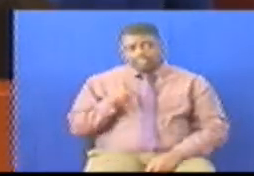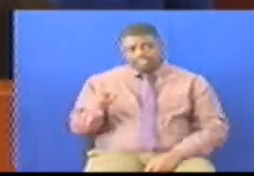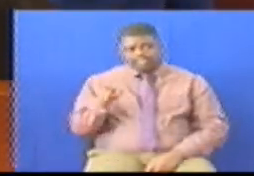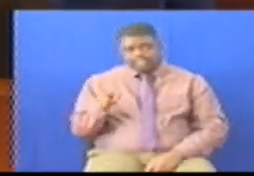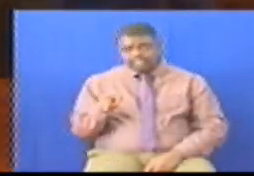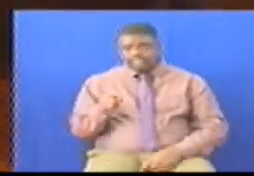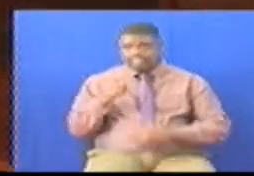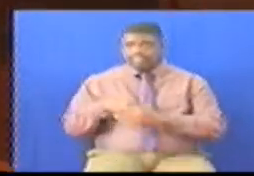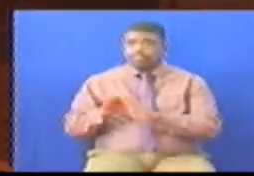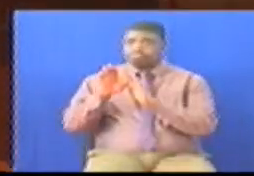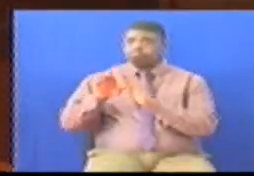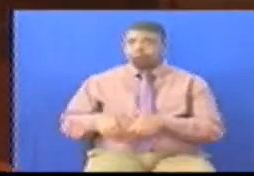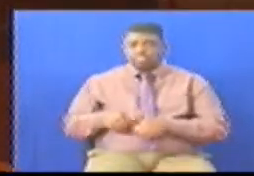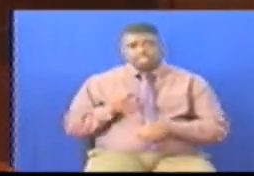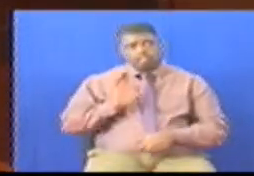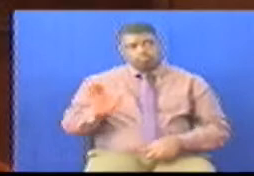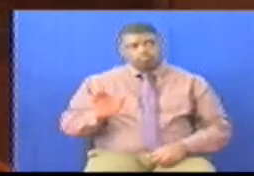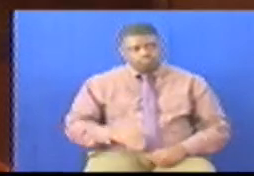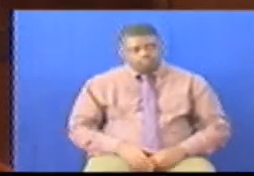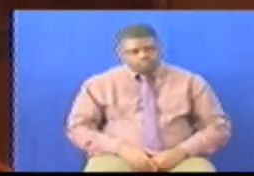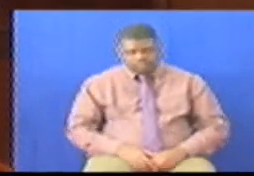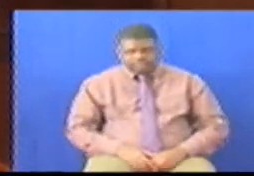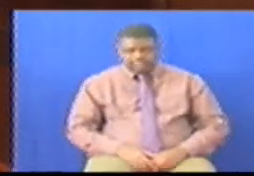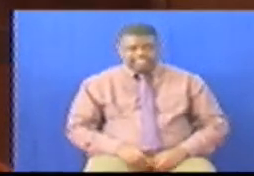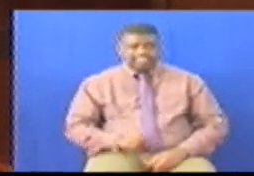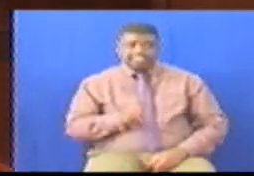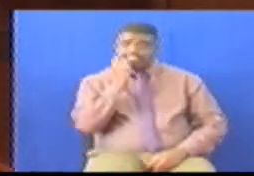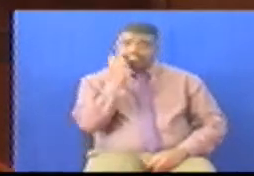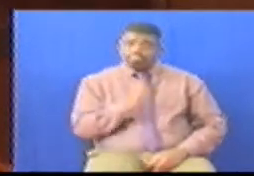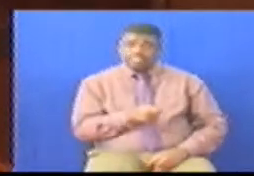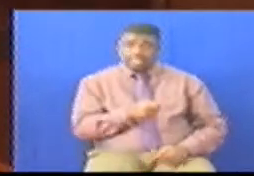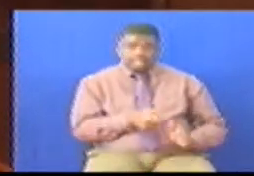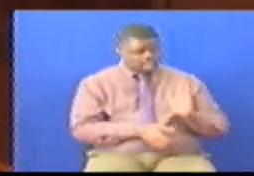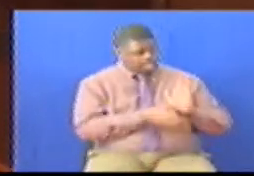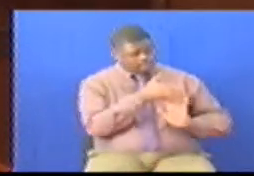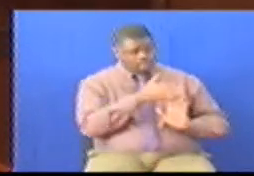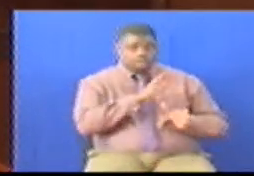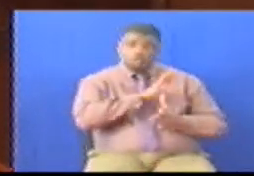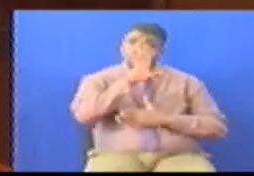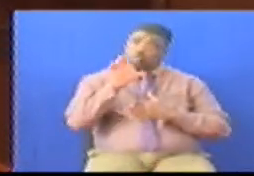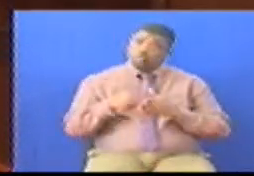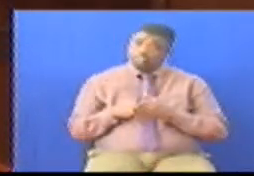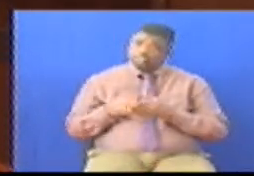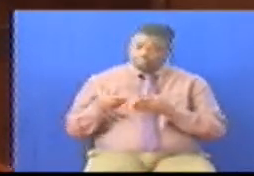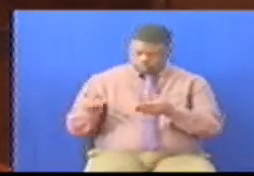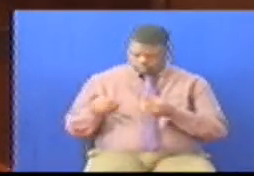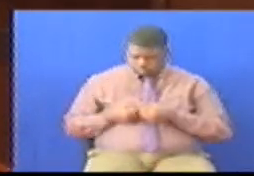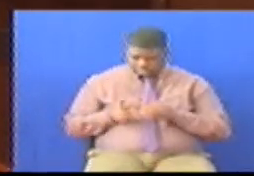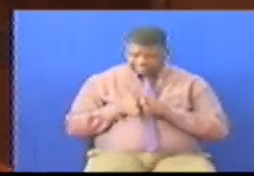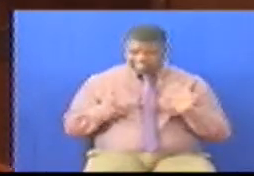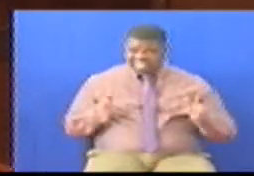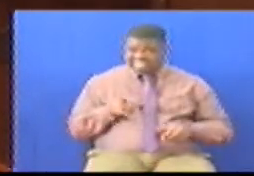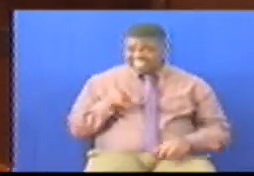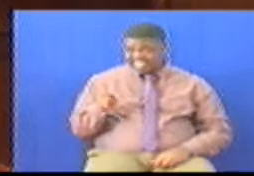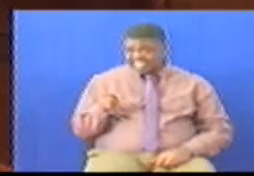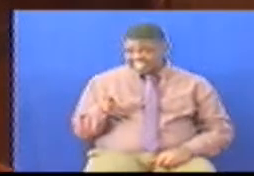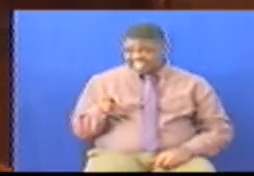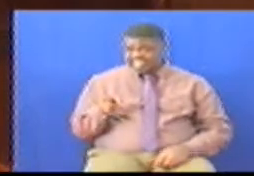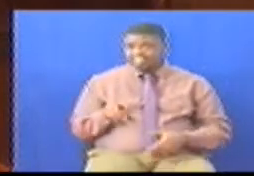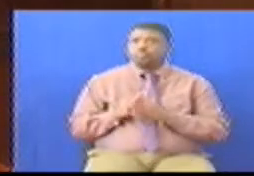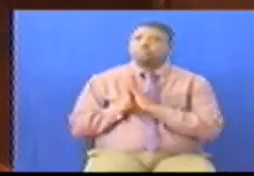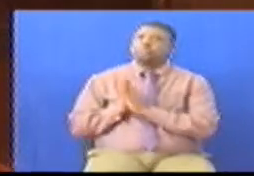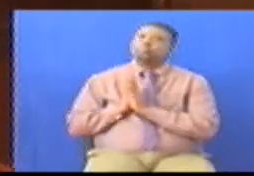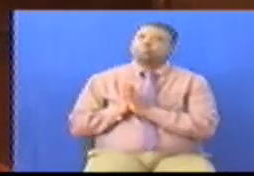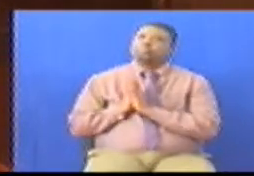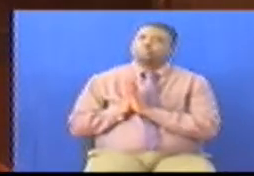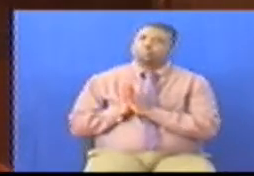katika bunge lako tukufu. Mheshimiwa Spika, awali ya yote, na mimi nichukue nafasi hii kukushukuru